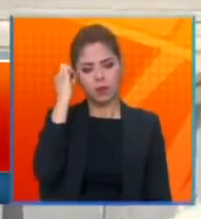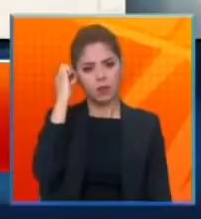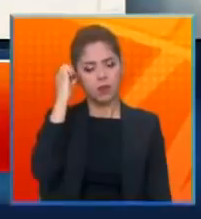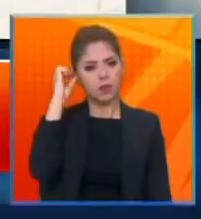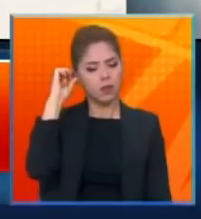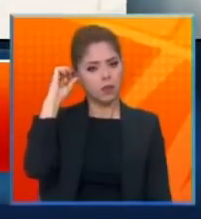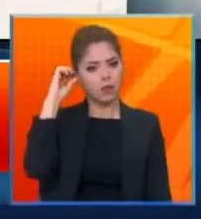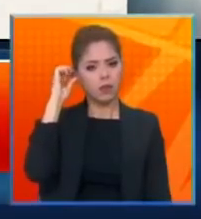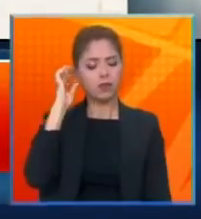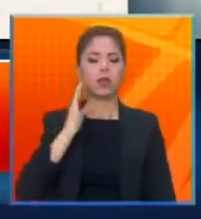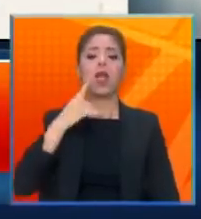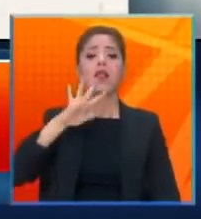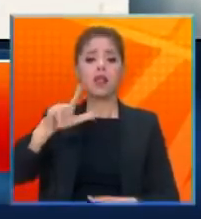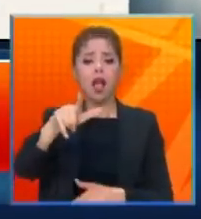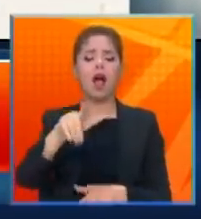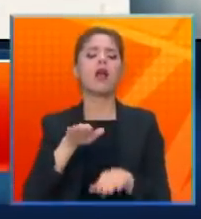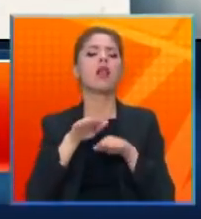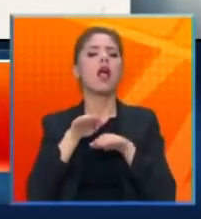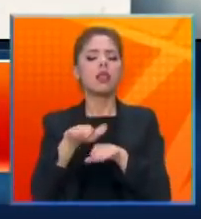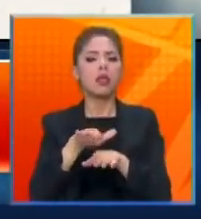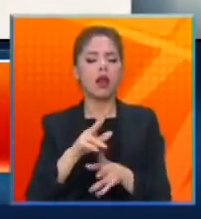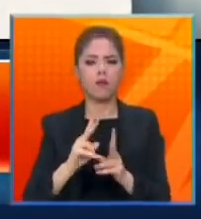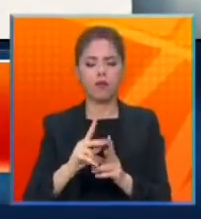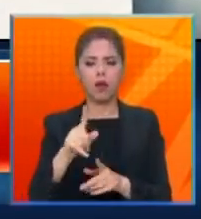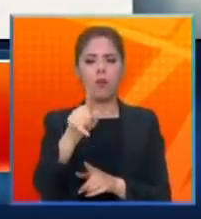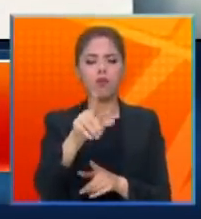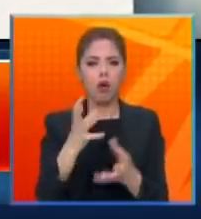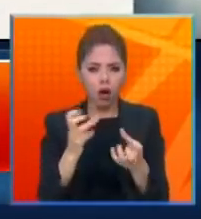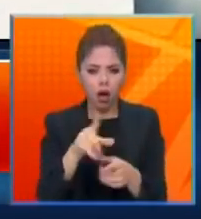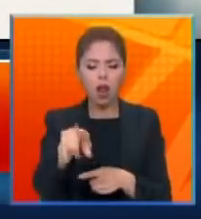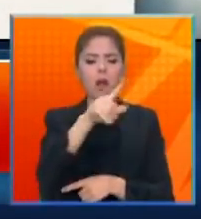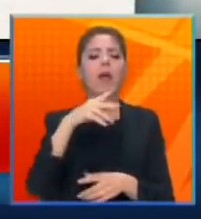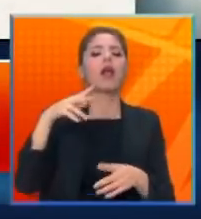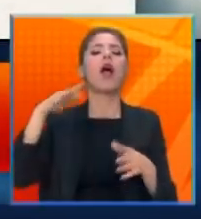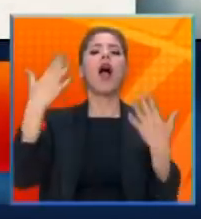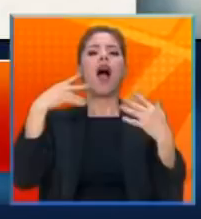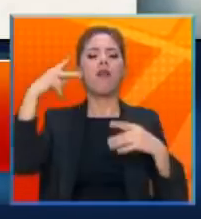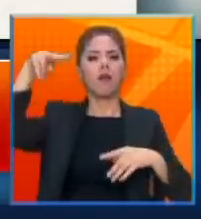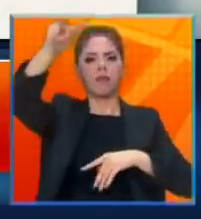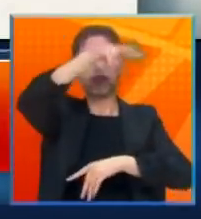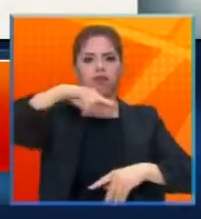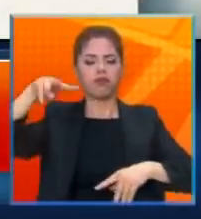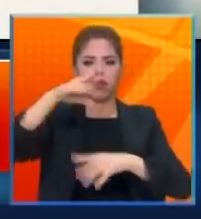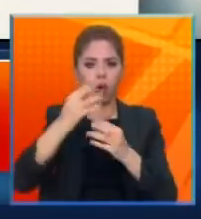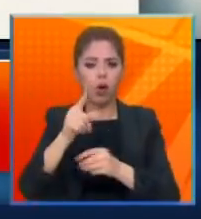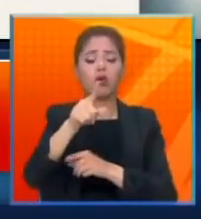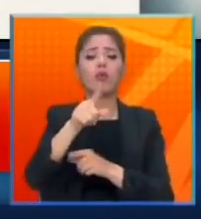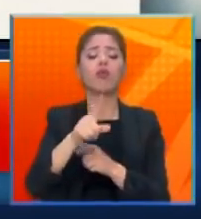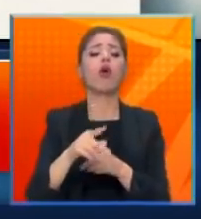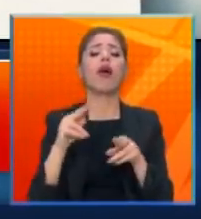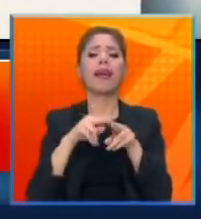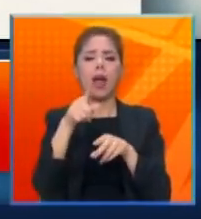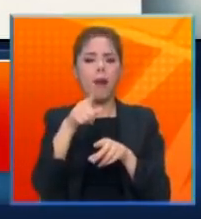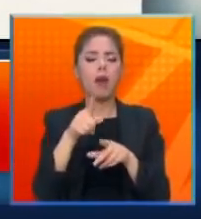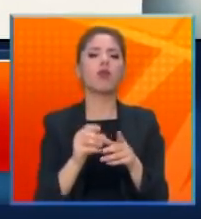daha mı yaşayacağız? Sahillerdeki ve trafikteki yoğunluk havadan da böyle görüntülendi. Kemerburgaz ve Belgrad ormanlarında